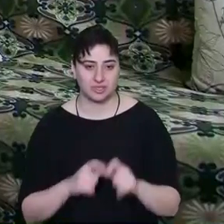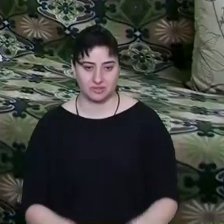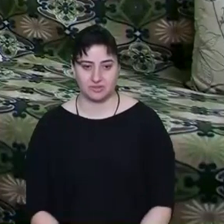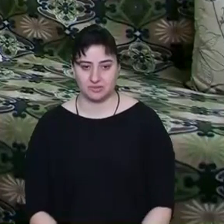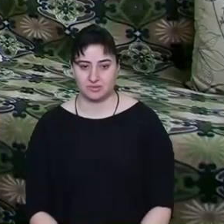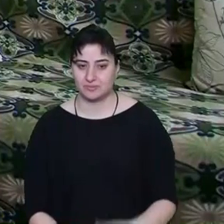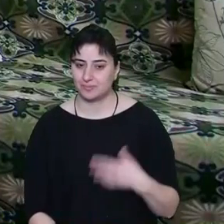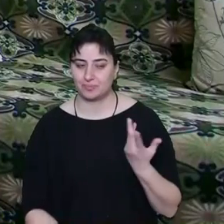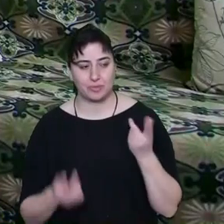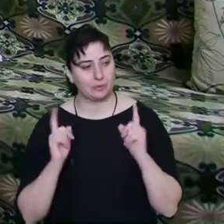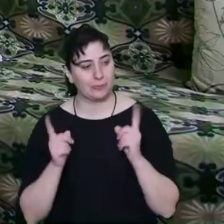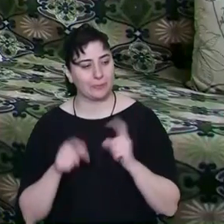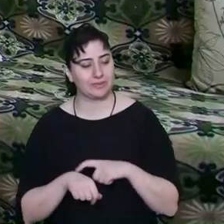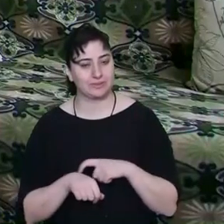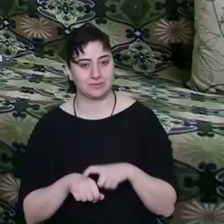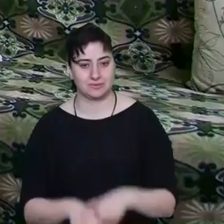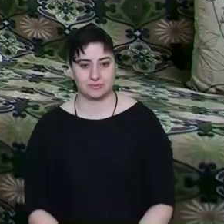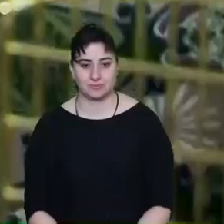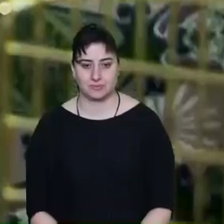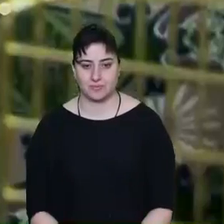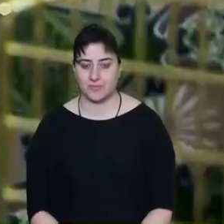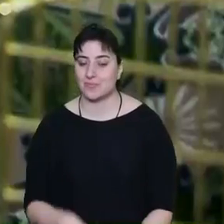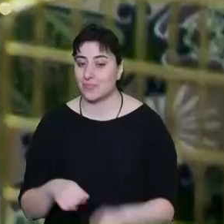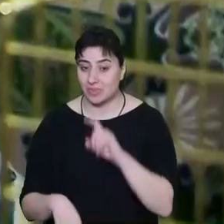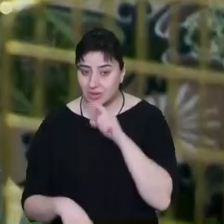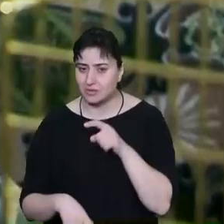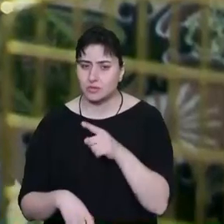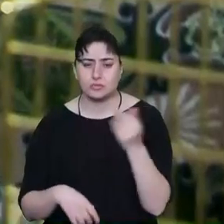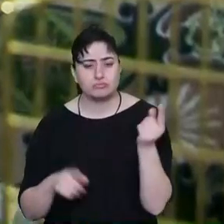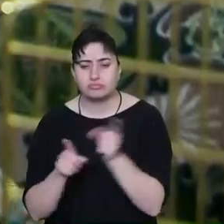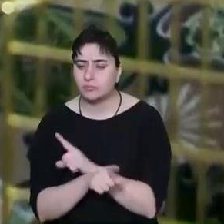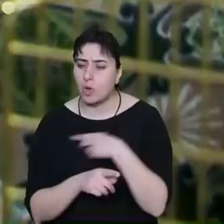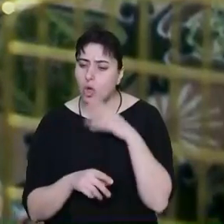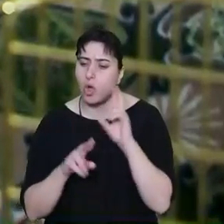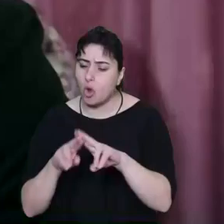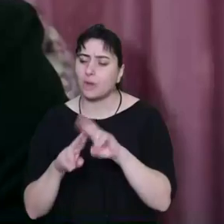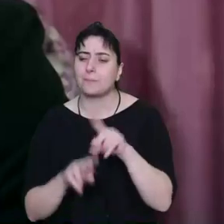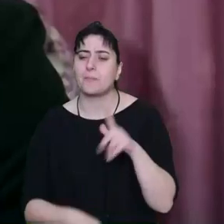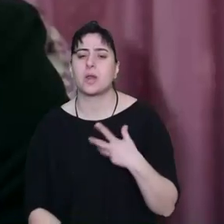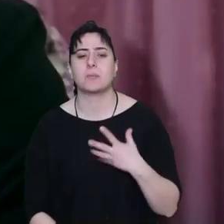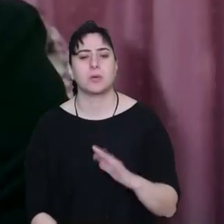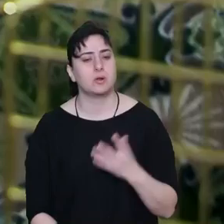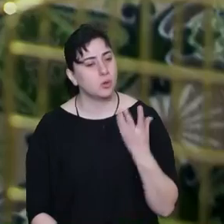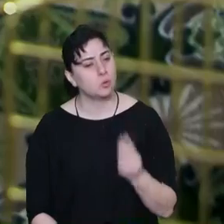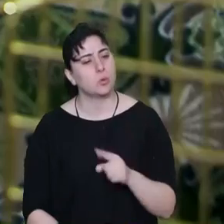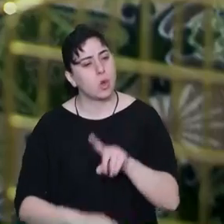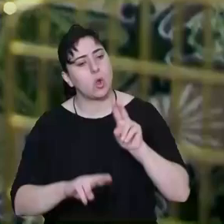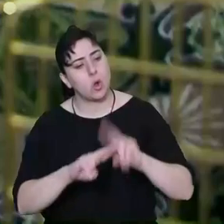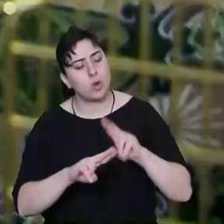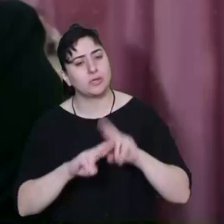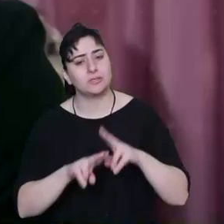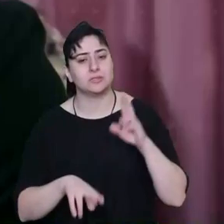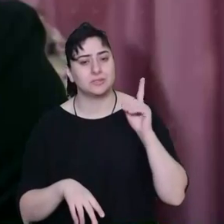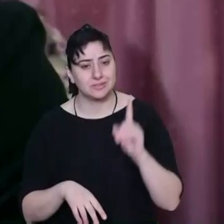şapşal. Estağfurullah, tövbe yarabbi ya Resulallah ya. Dayıcığım, ben buna bir sürü şey öğretirim. Sen hiç merak etme. Öğret Junior. Öğret